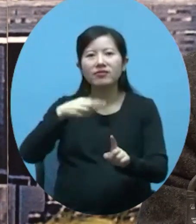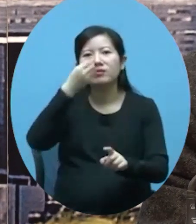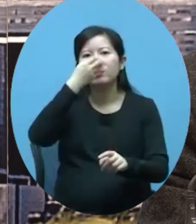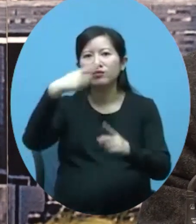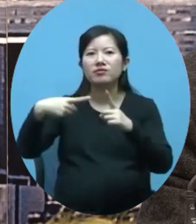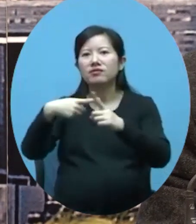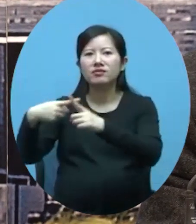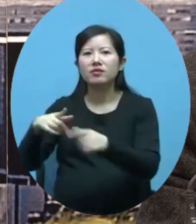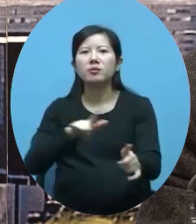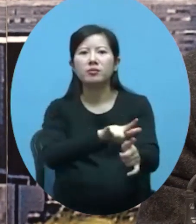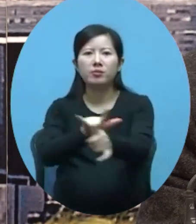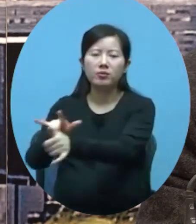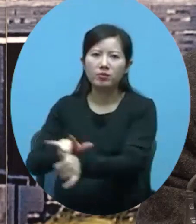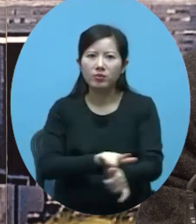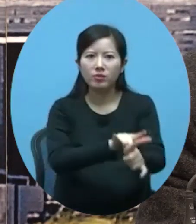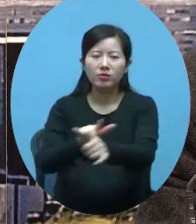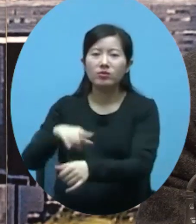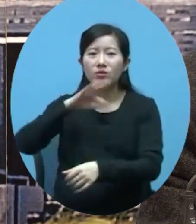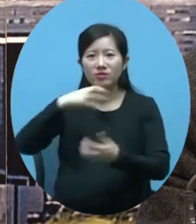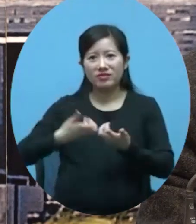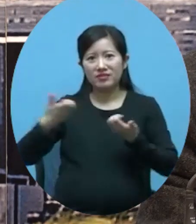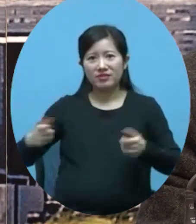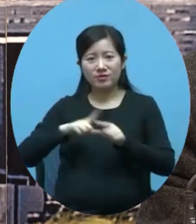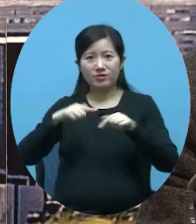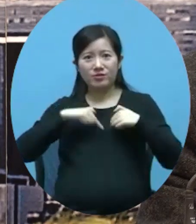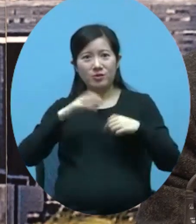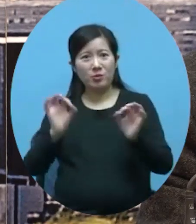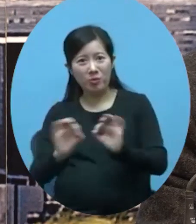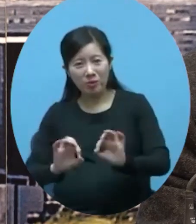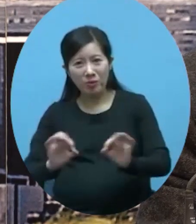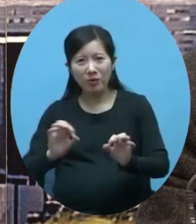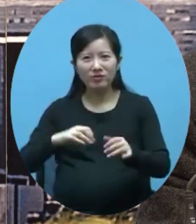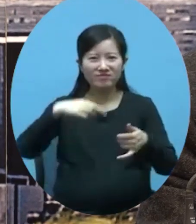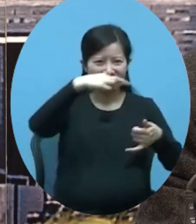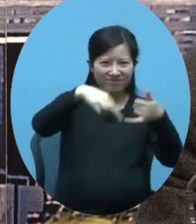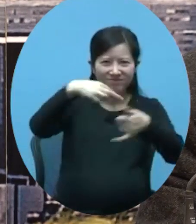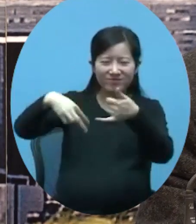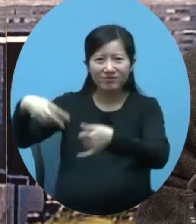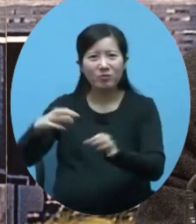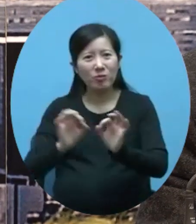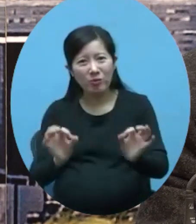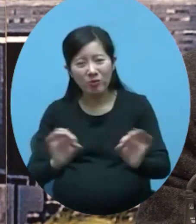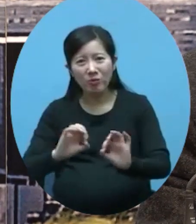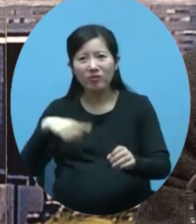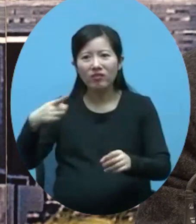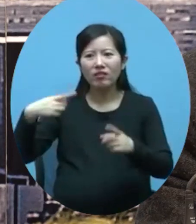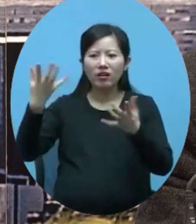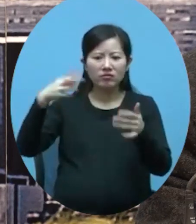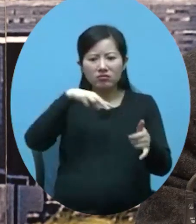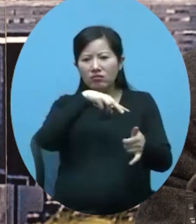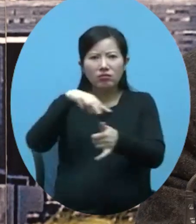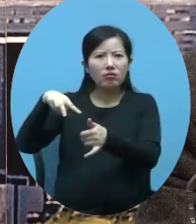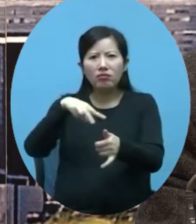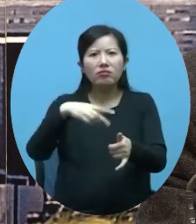因為如果我們沒有做檢疫中心沒有做觀察就不能夠很緊密地看著這些密切接觸者他們會不會